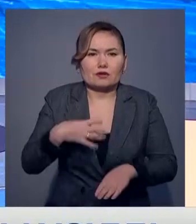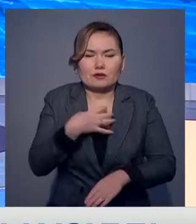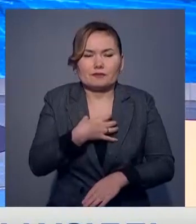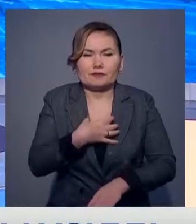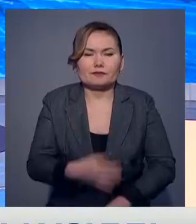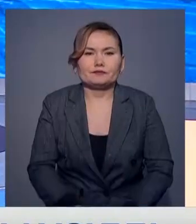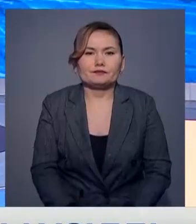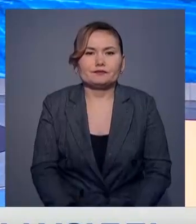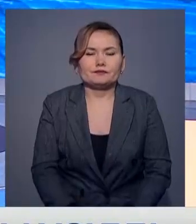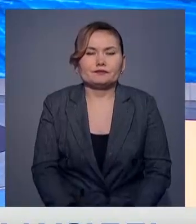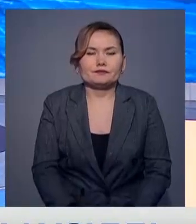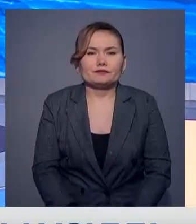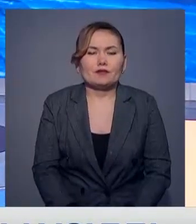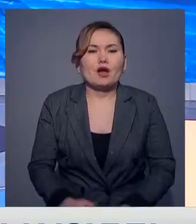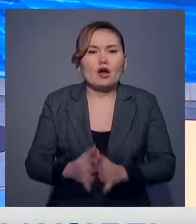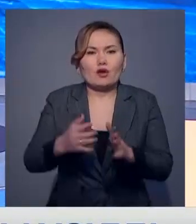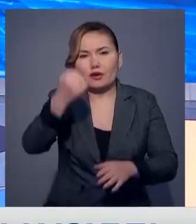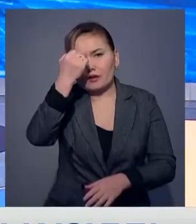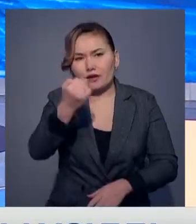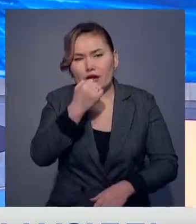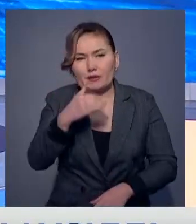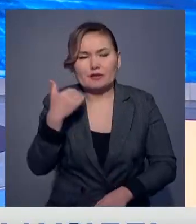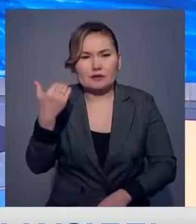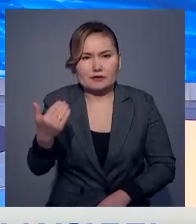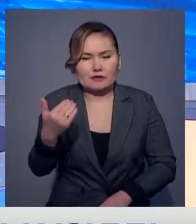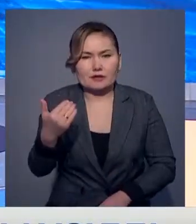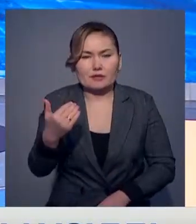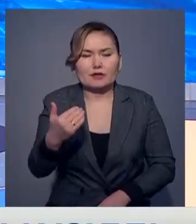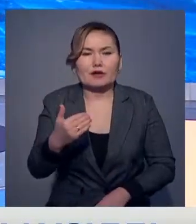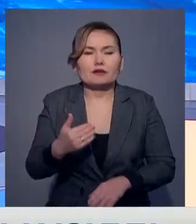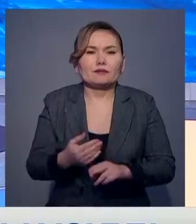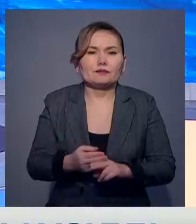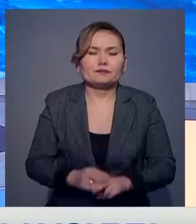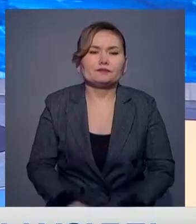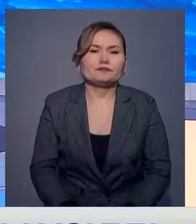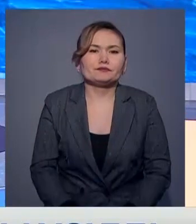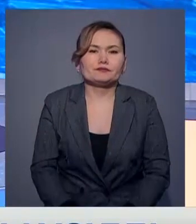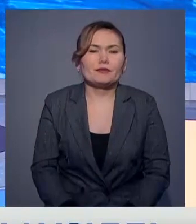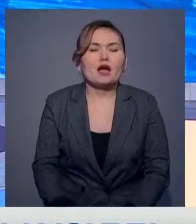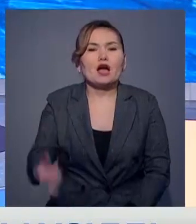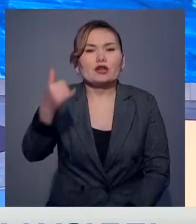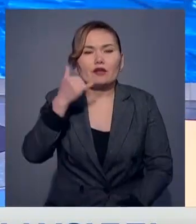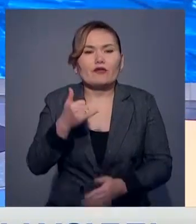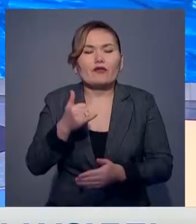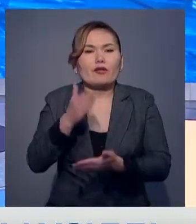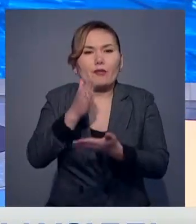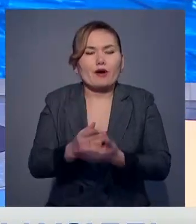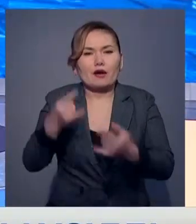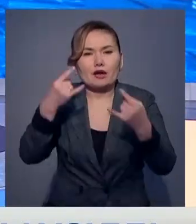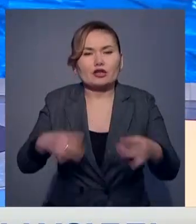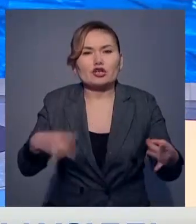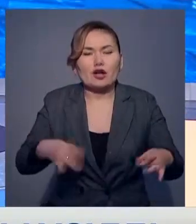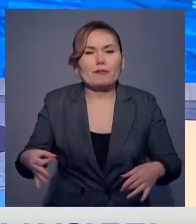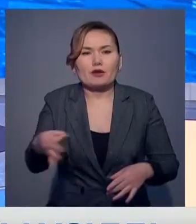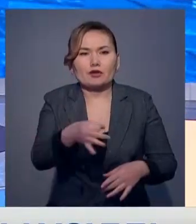түсінікті, көп рахмет, тұшымды ақпар бердіңіз. Құрметті көрермен, телефон арқылы тікелей байланысқа шыққан Жамбыл